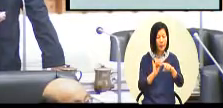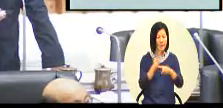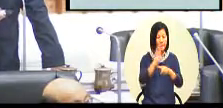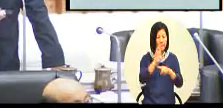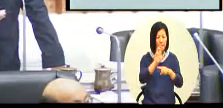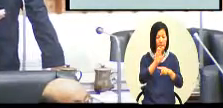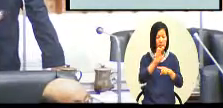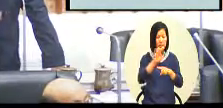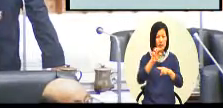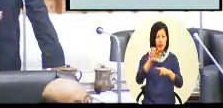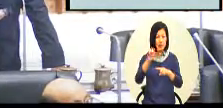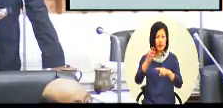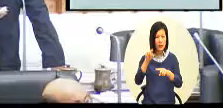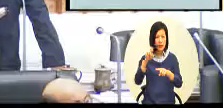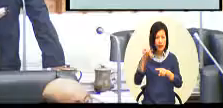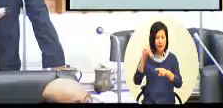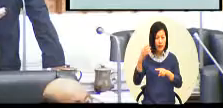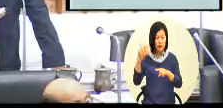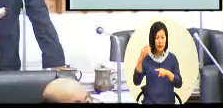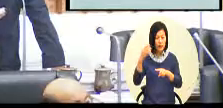85.770%，较全世界